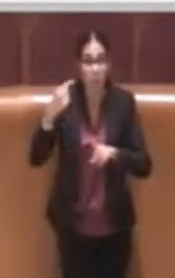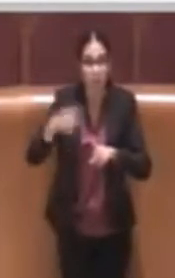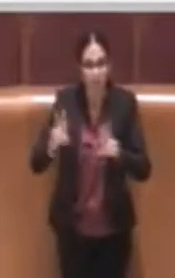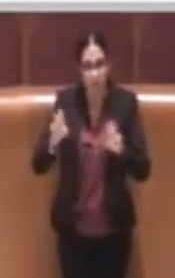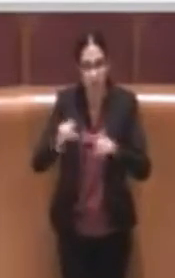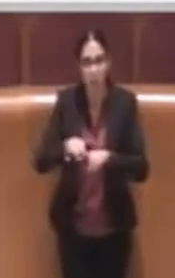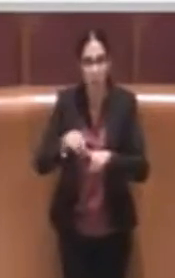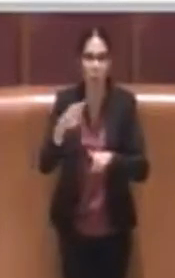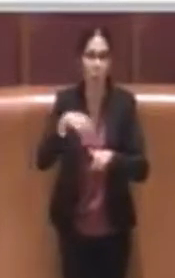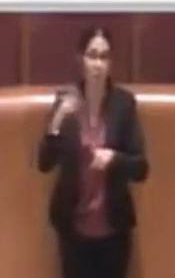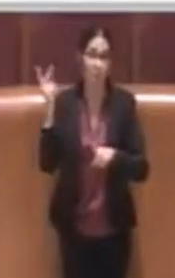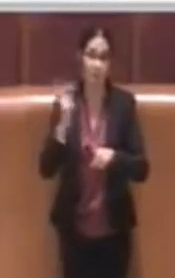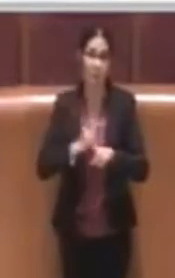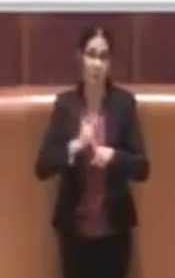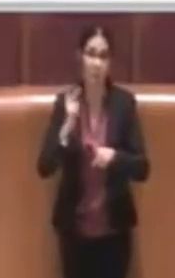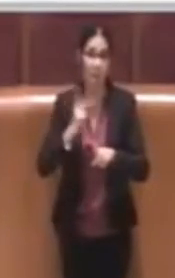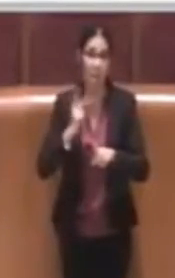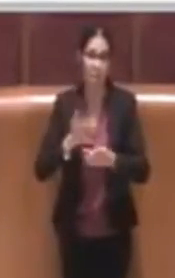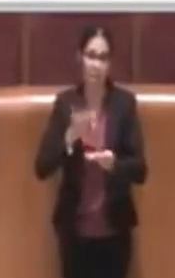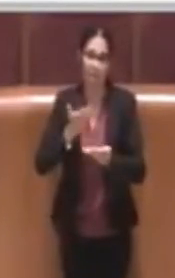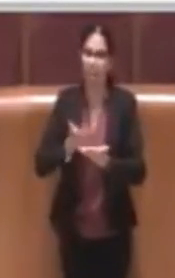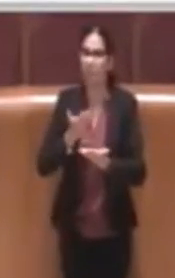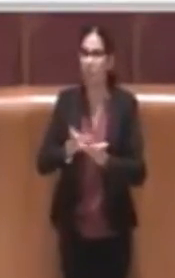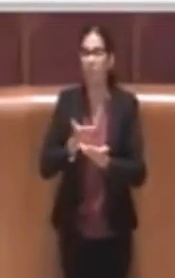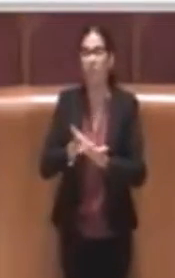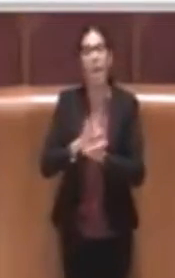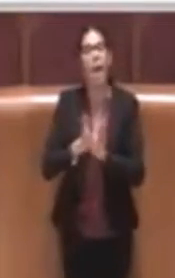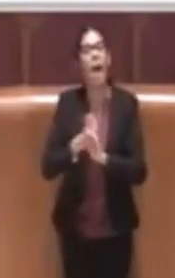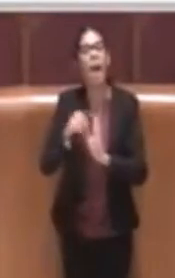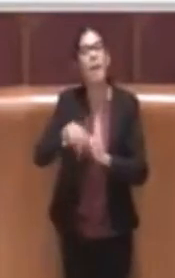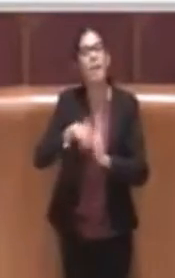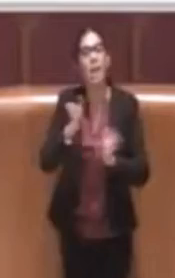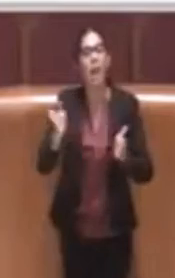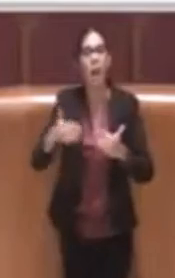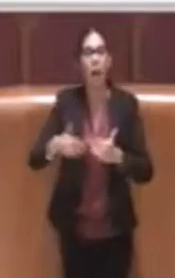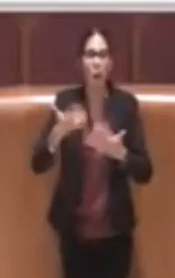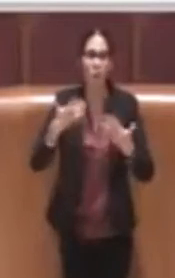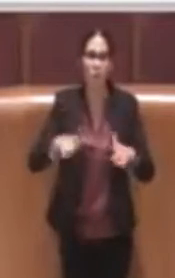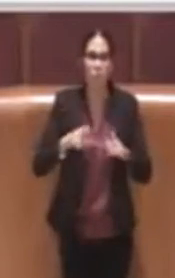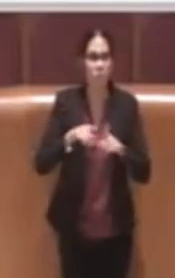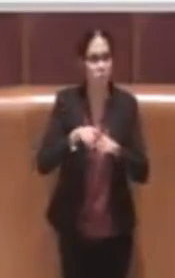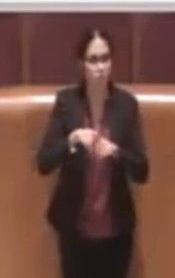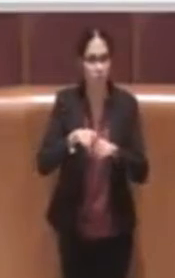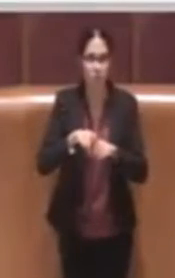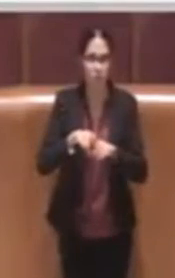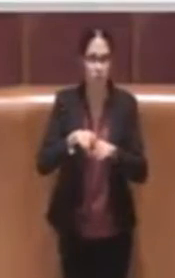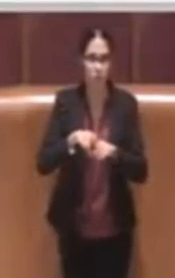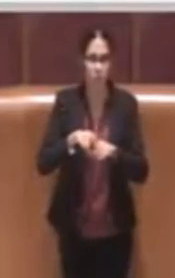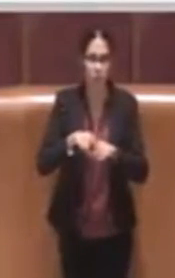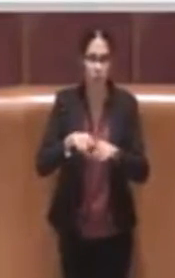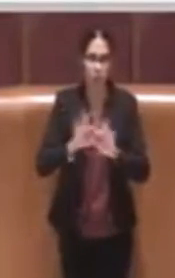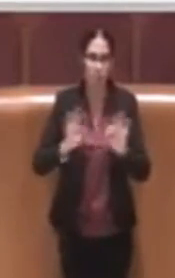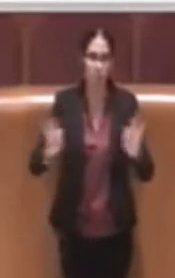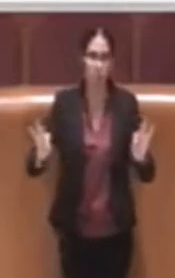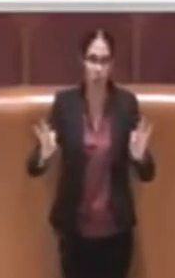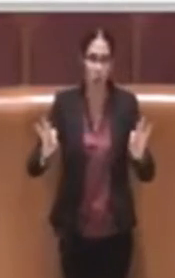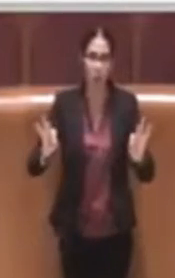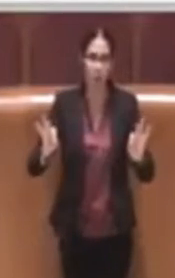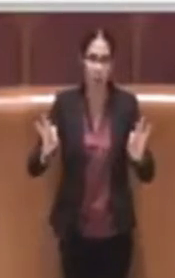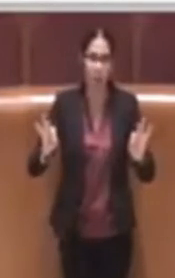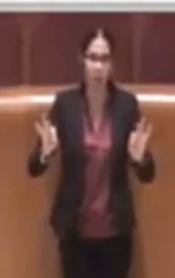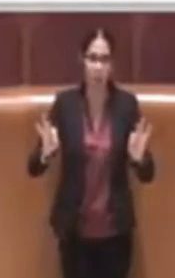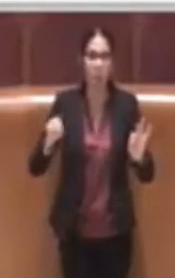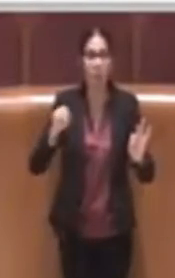abbiamo portato degli atti in aula già con le mozioni, che anche quelli sono atti di indirizzo, anche quelle spesso